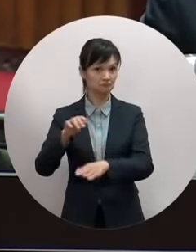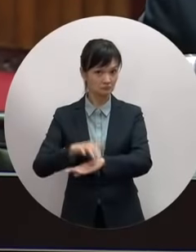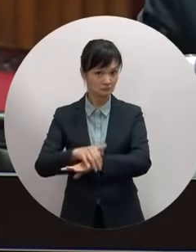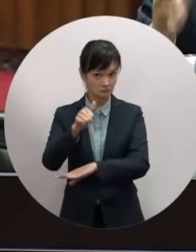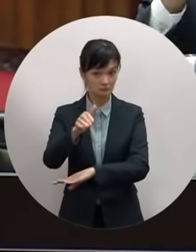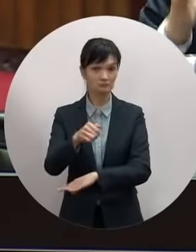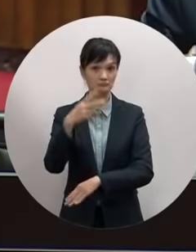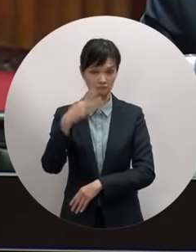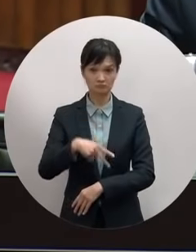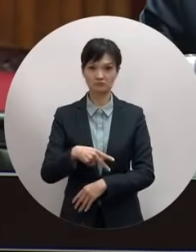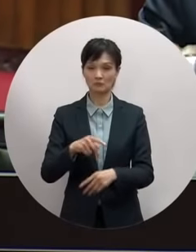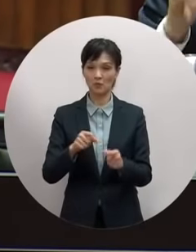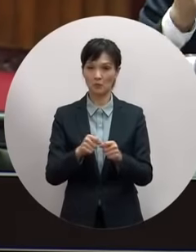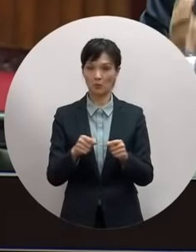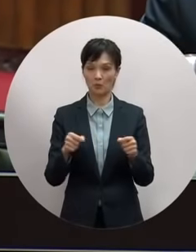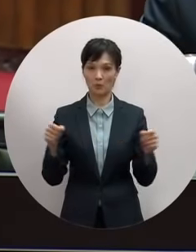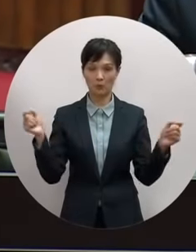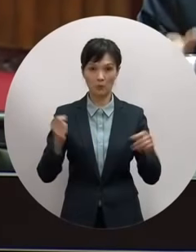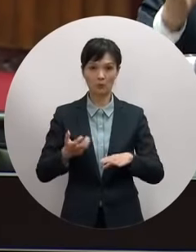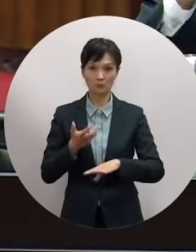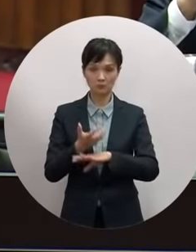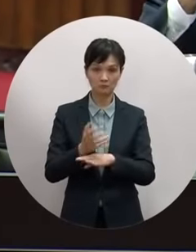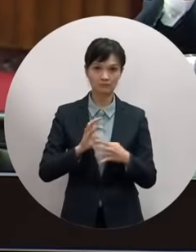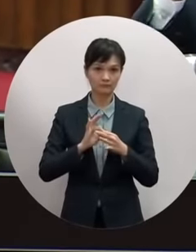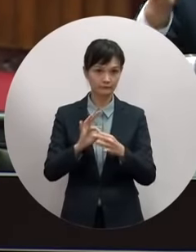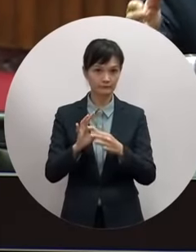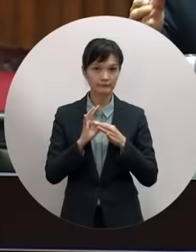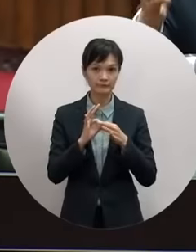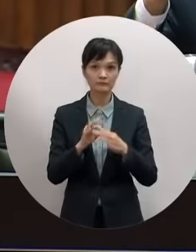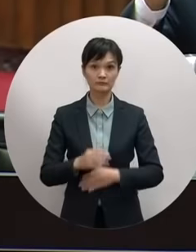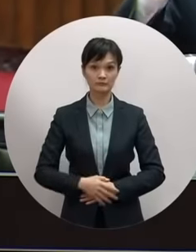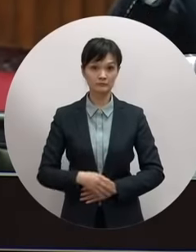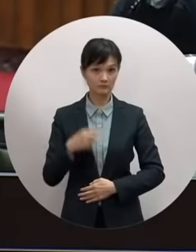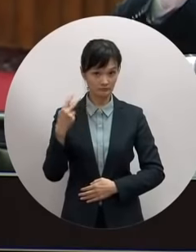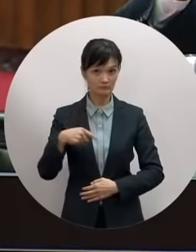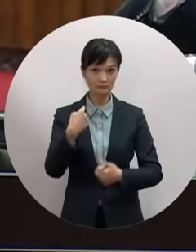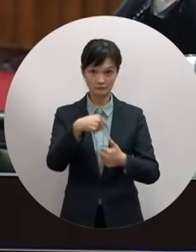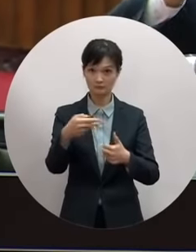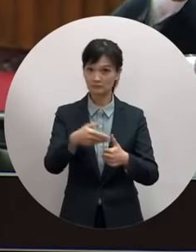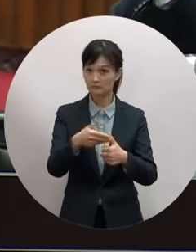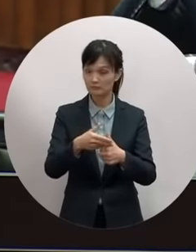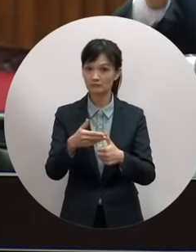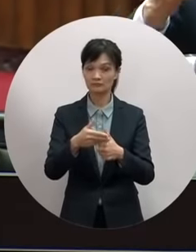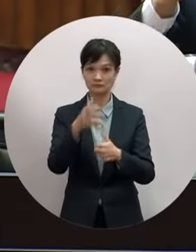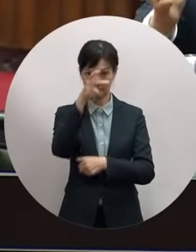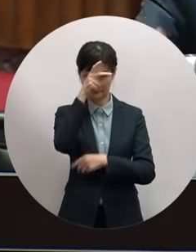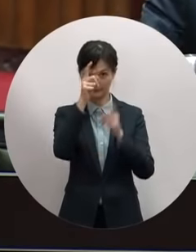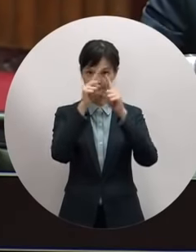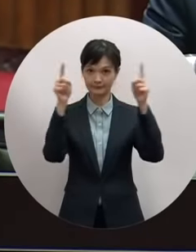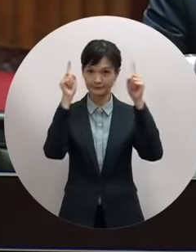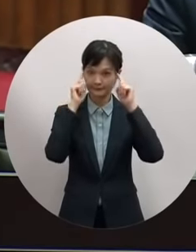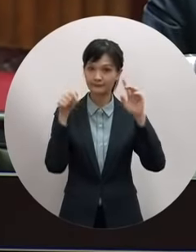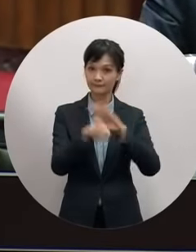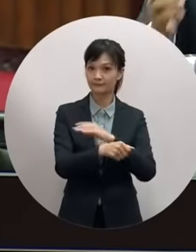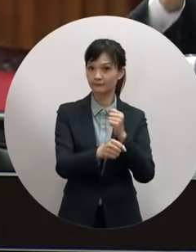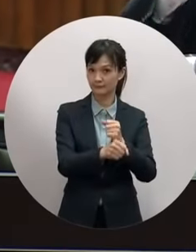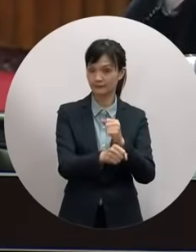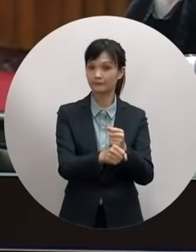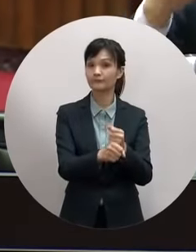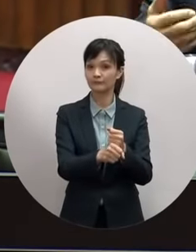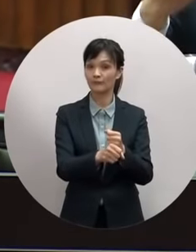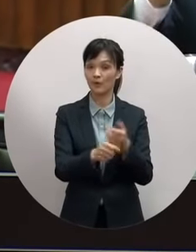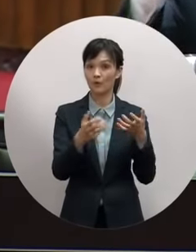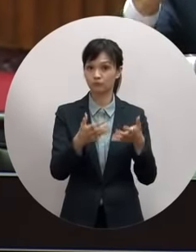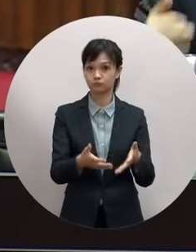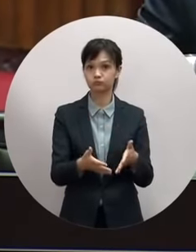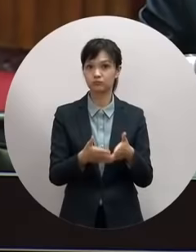又常年关心啊，实际上又在教育这个警察大学等等重要的工作，所以